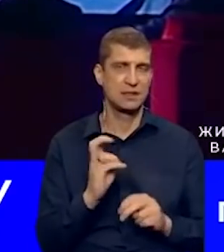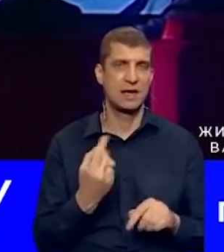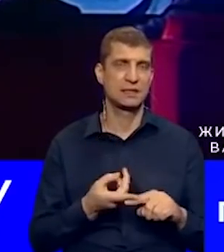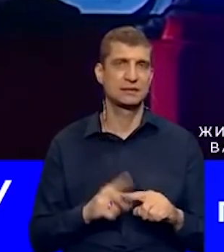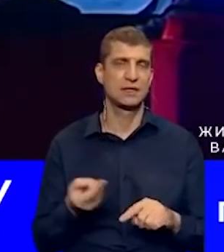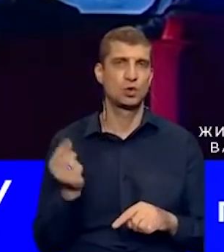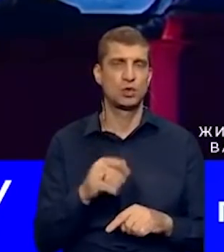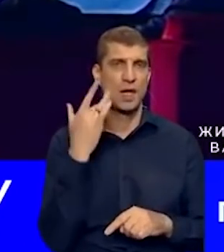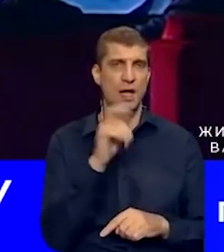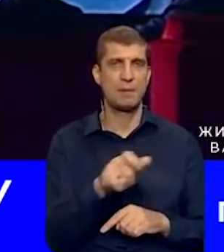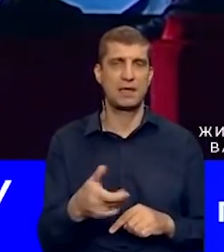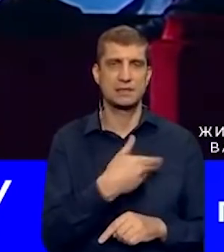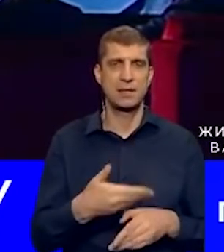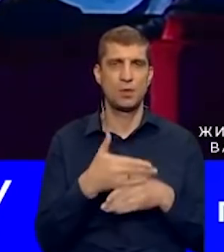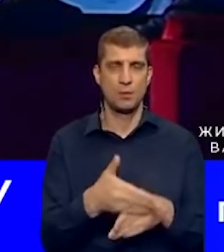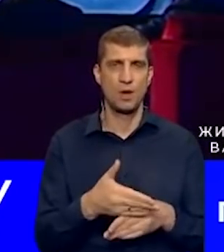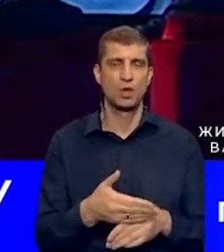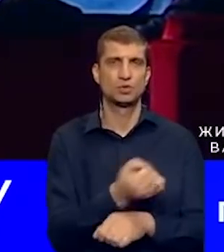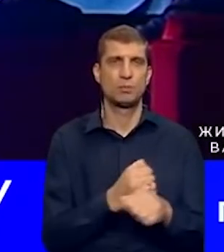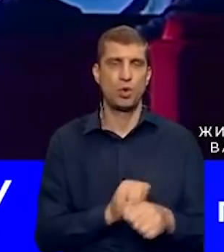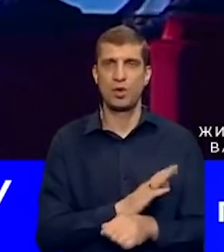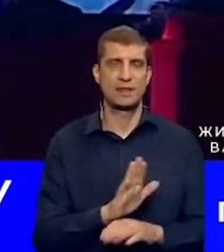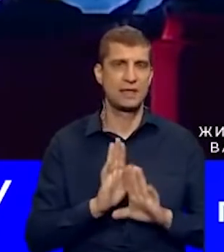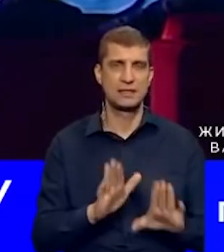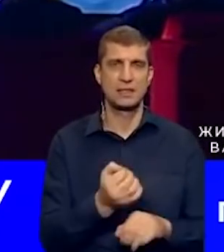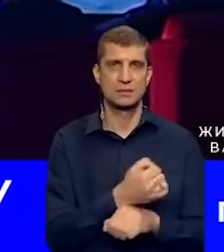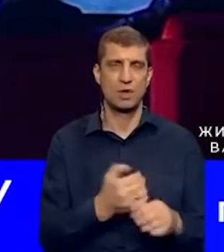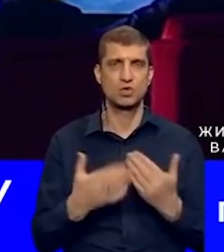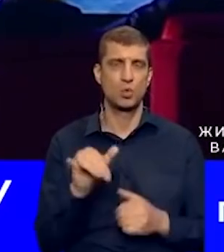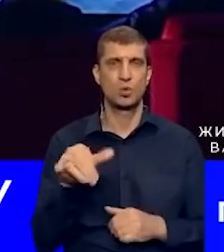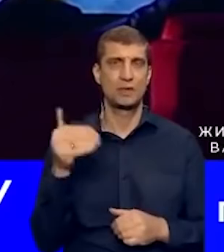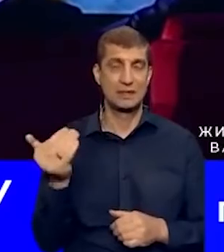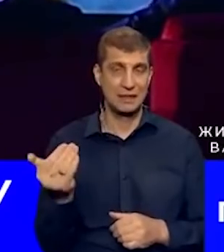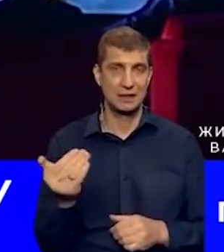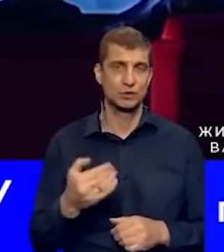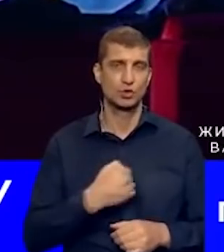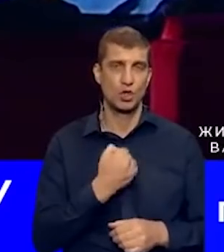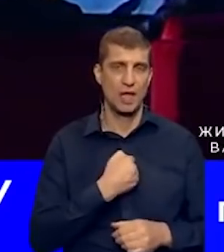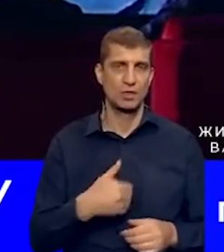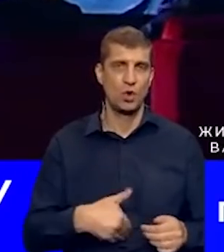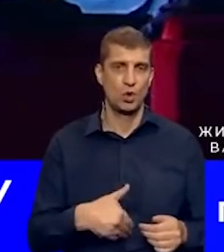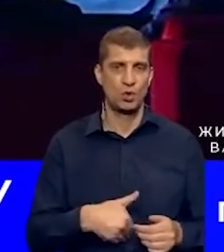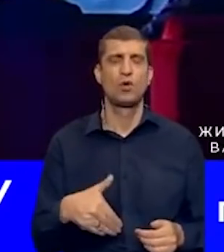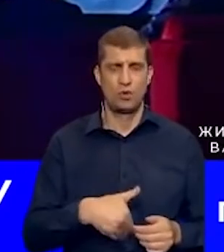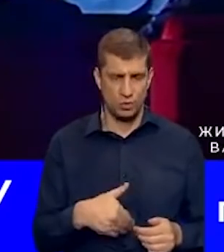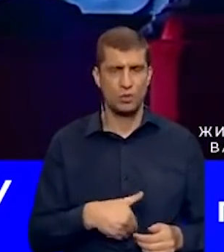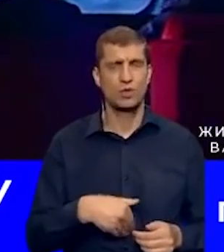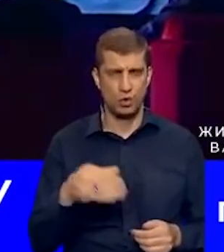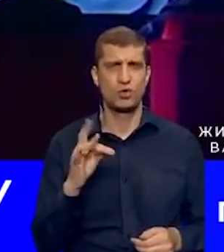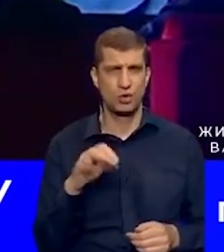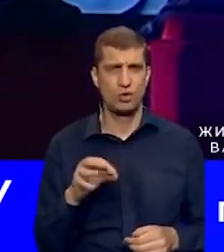тоді американці нам допомагають і зброєю, і не тільки зброєю, якщо у них голодні солдати їхні ходять. Ну, голодні, просто. Голодні,